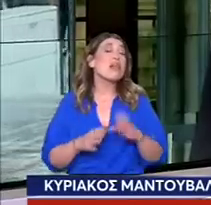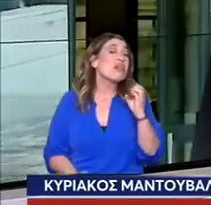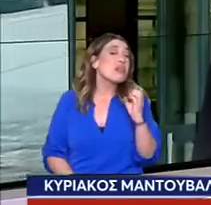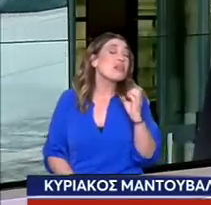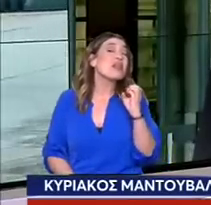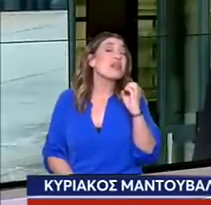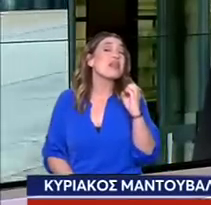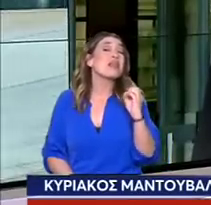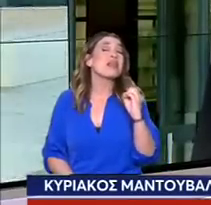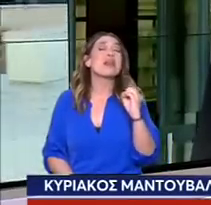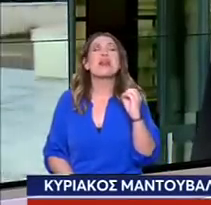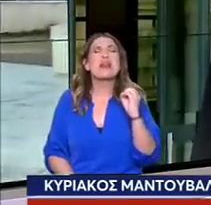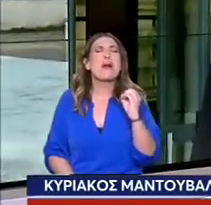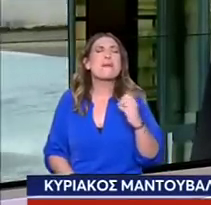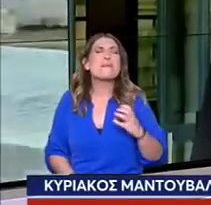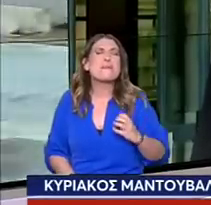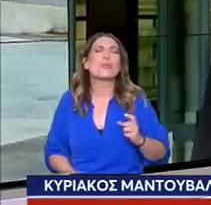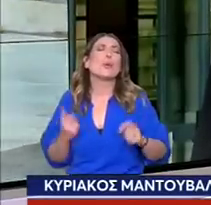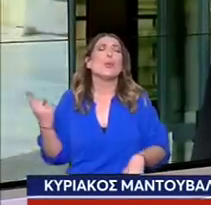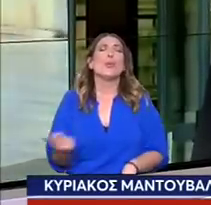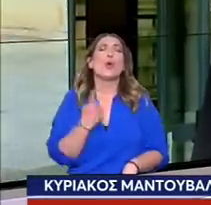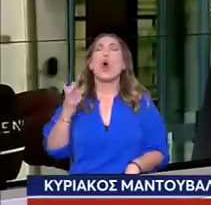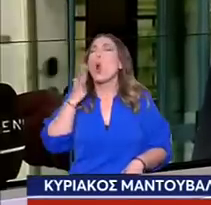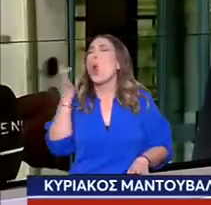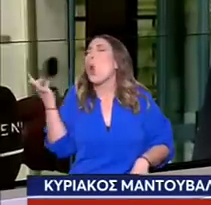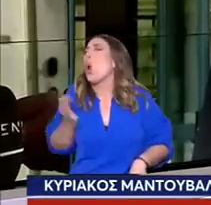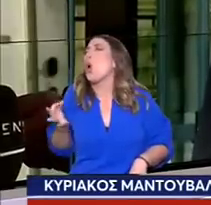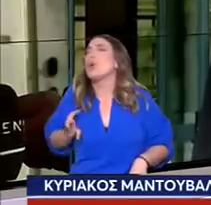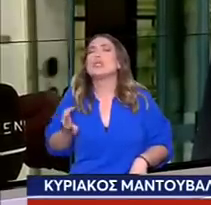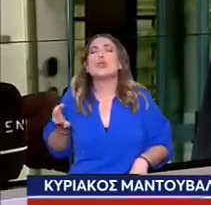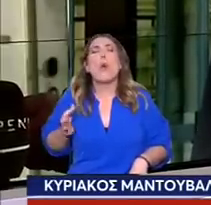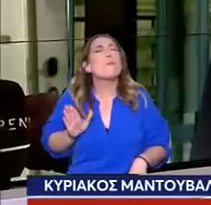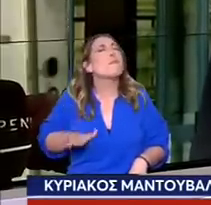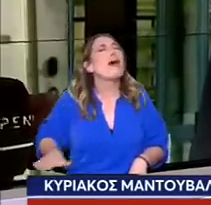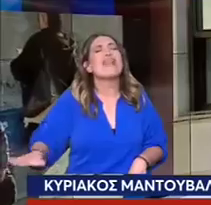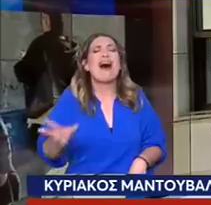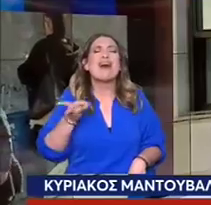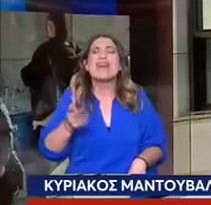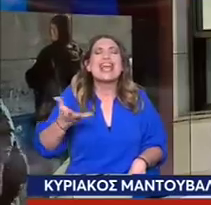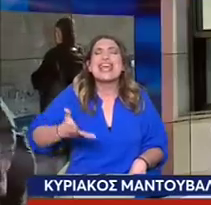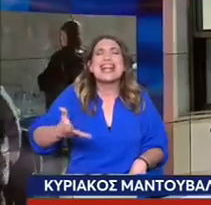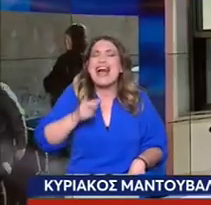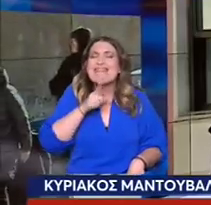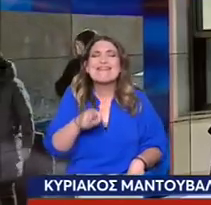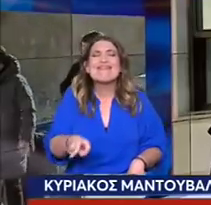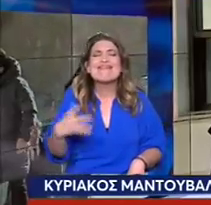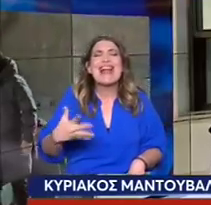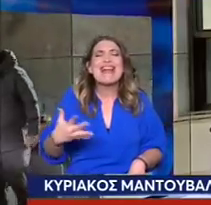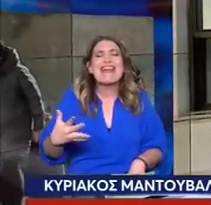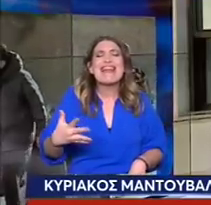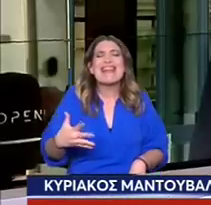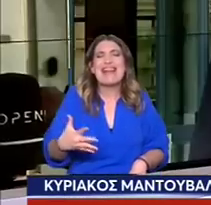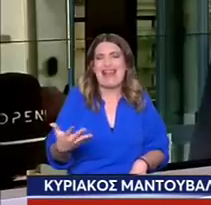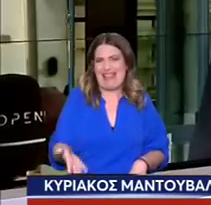είναι μικρότερη και μάλιστα αρκετά μικρότερη από ό,τι θα έπρεπε να είναι η καρδιά ενός παιδιού φυσιολογικού για την ηλικία της, τα 9 της